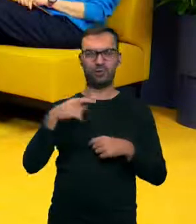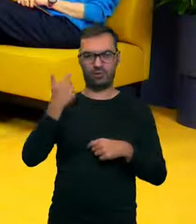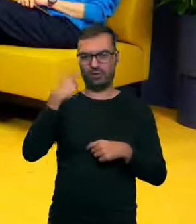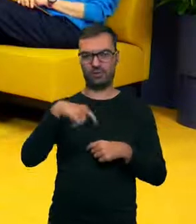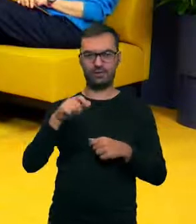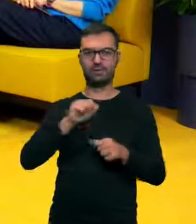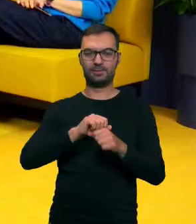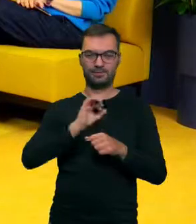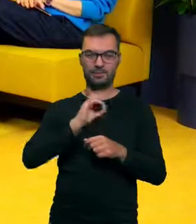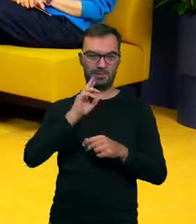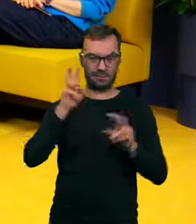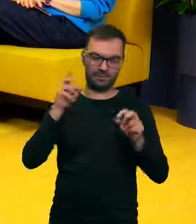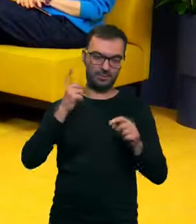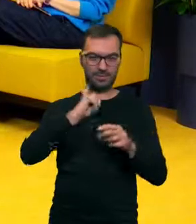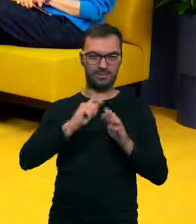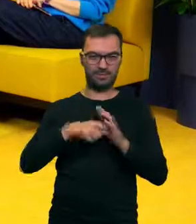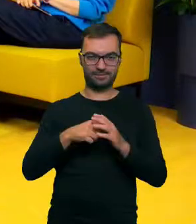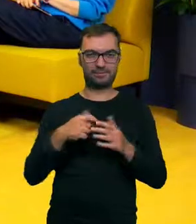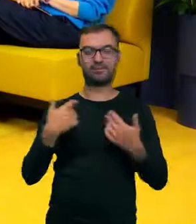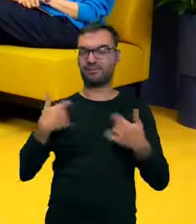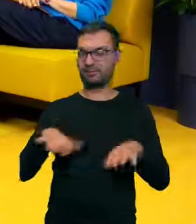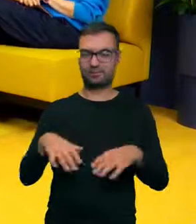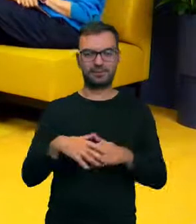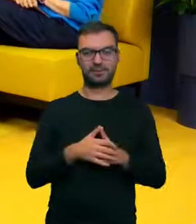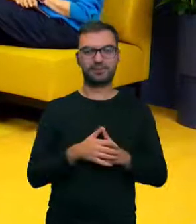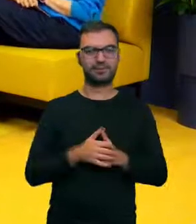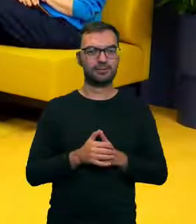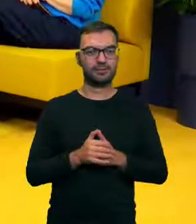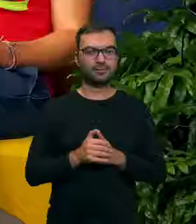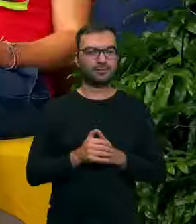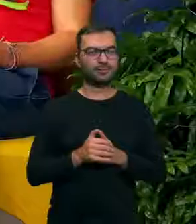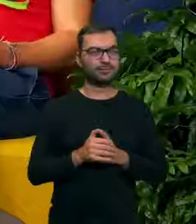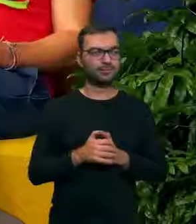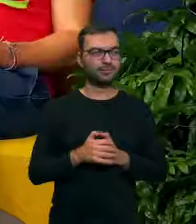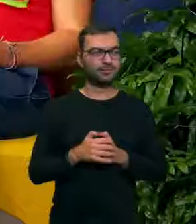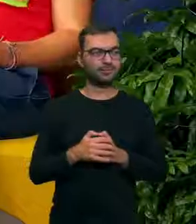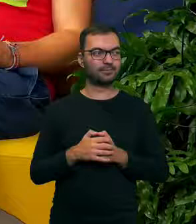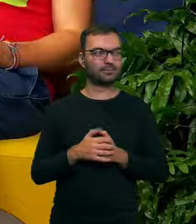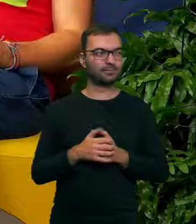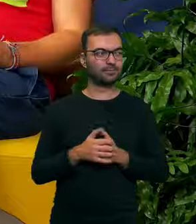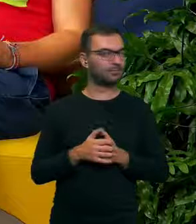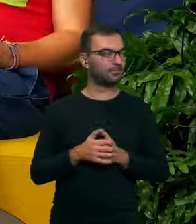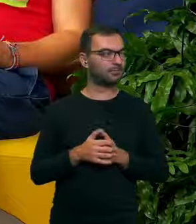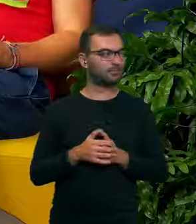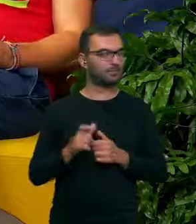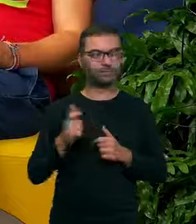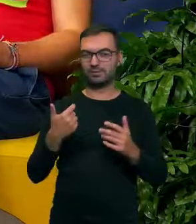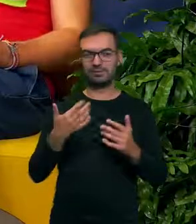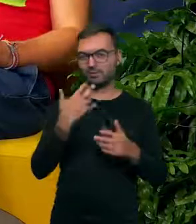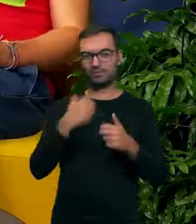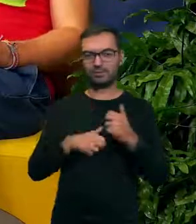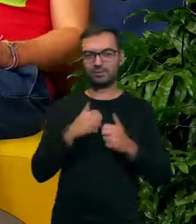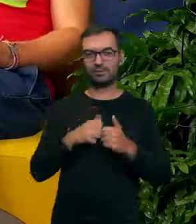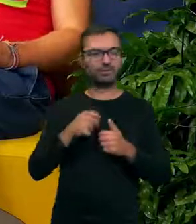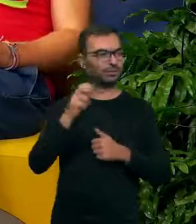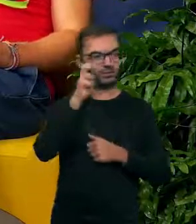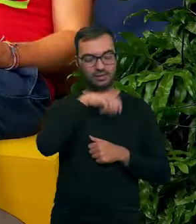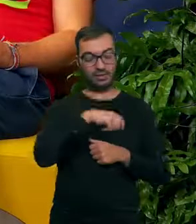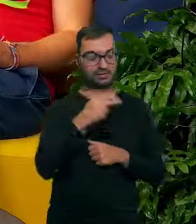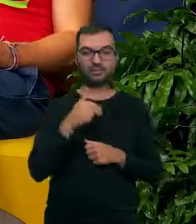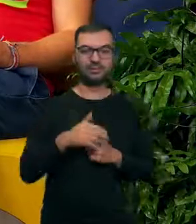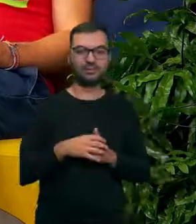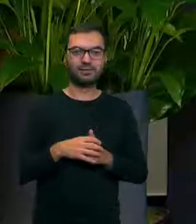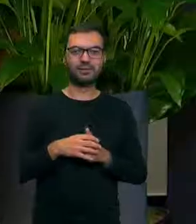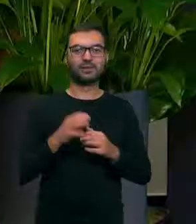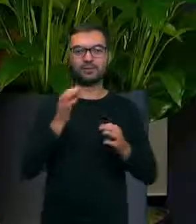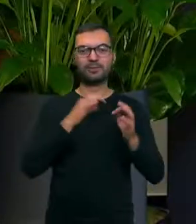matki, więc już tak miałem przy okazji. Dobrze. Mudurzel na przykład, więc to nie był problem naprawdę. To jest ciekawe, dobrze, w każdym